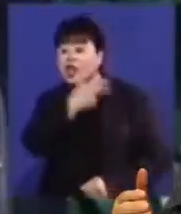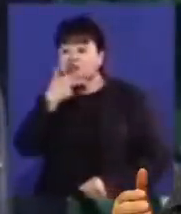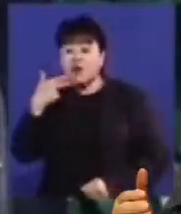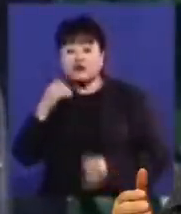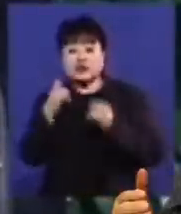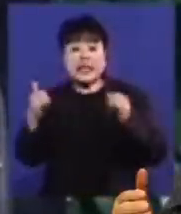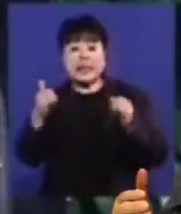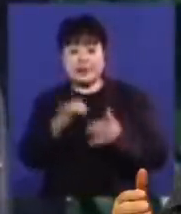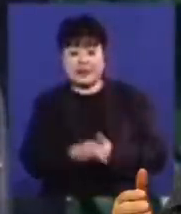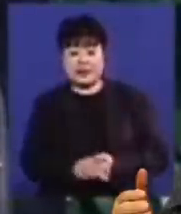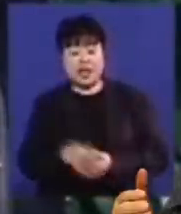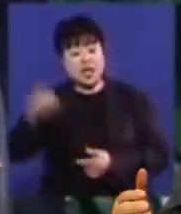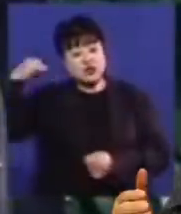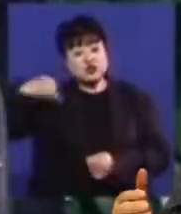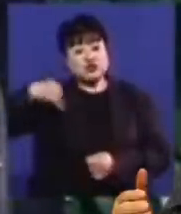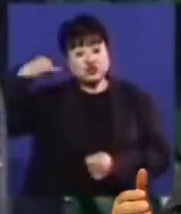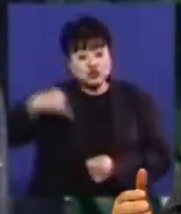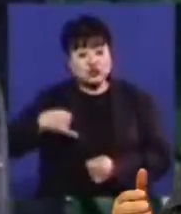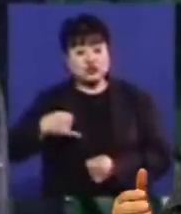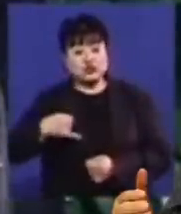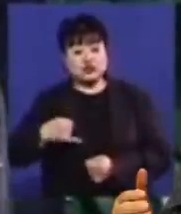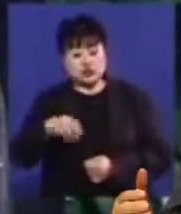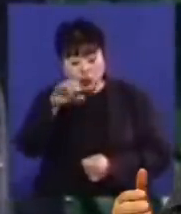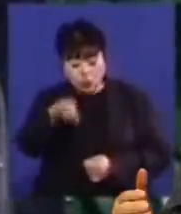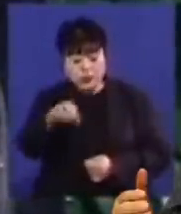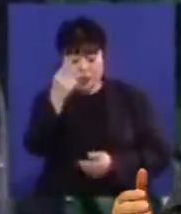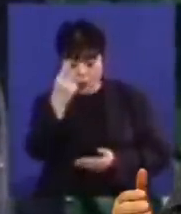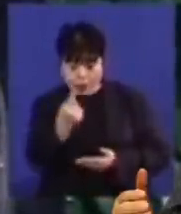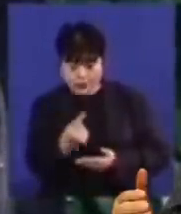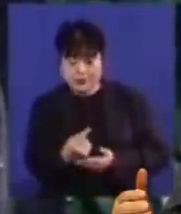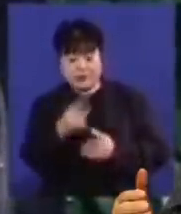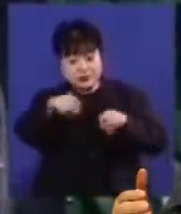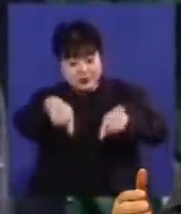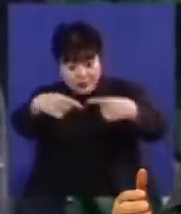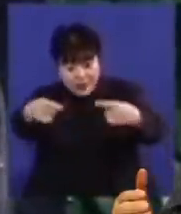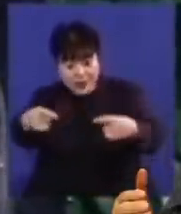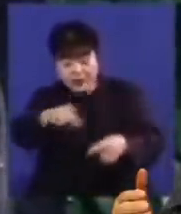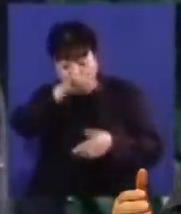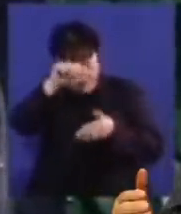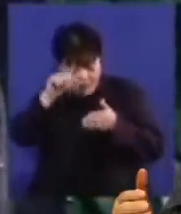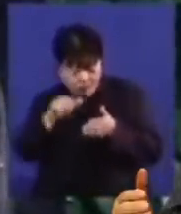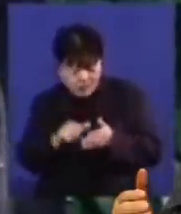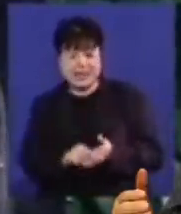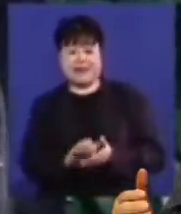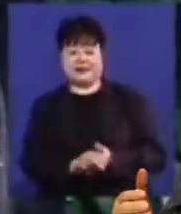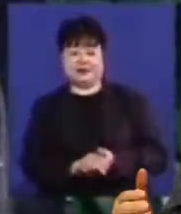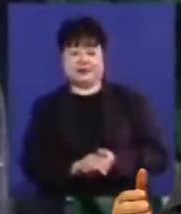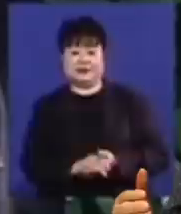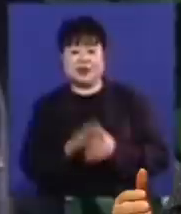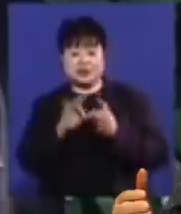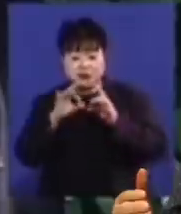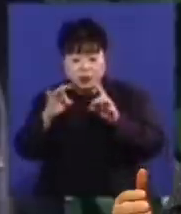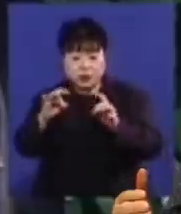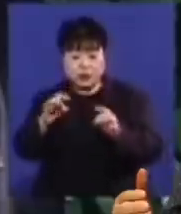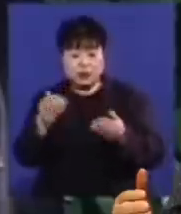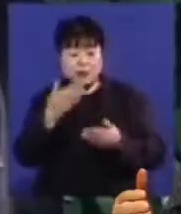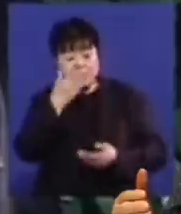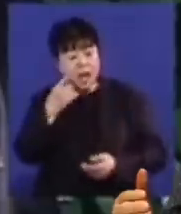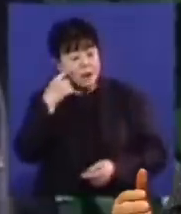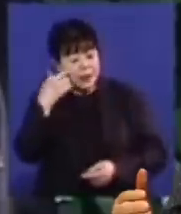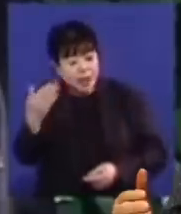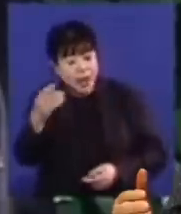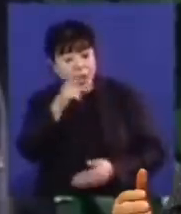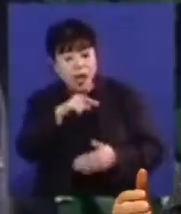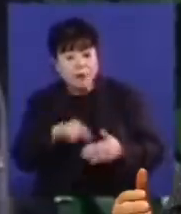사람으로서 중국 그 열악한 환경의 내지에 들어가서 평생을 선교사로 일할 수가 있었느냐,